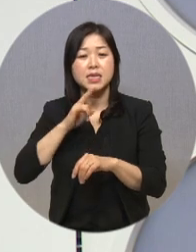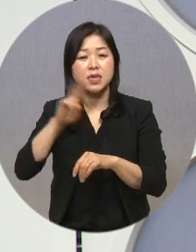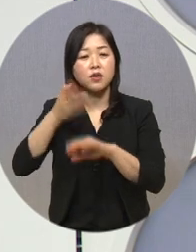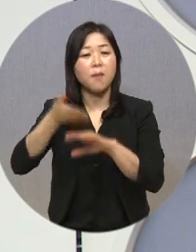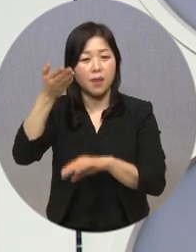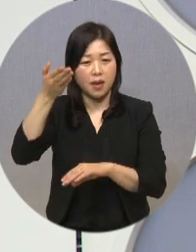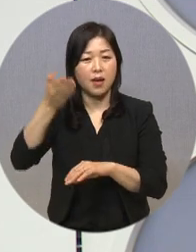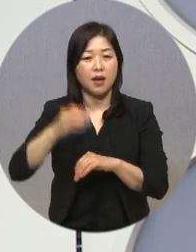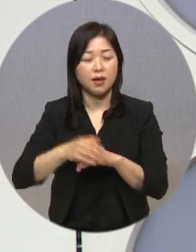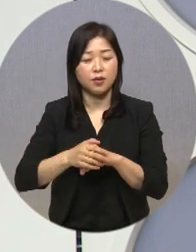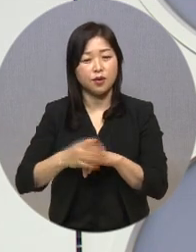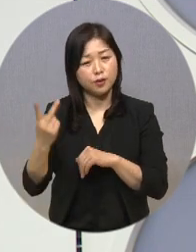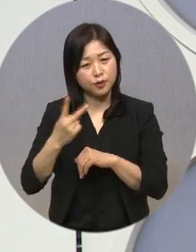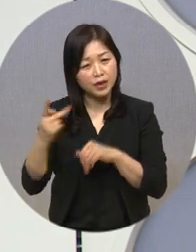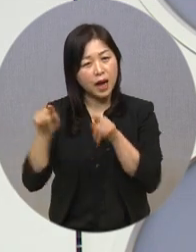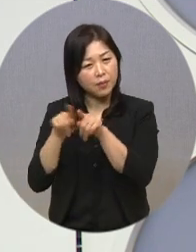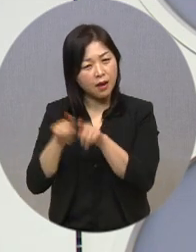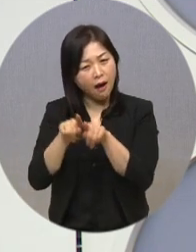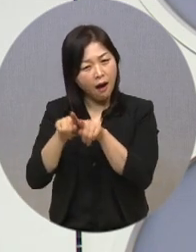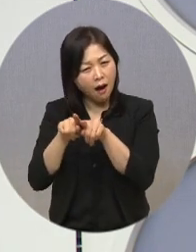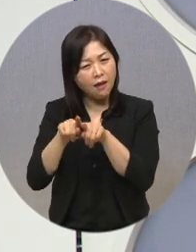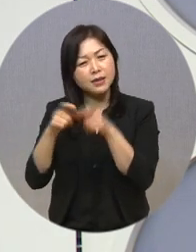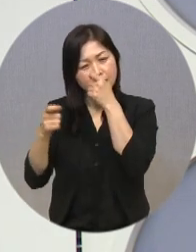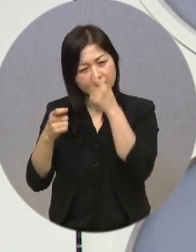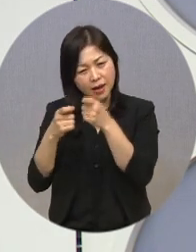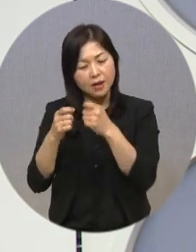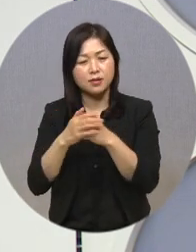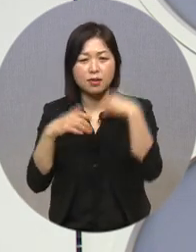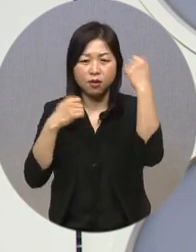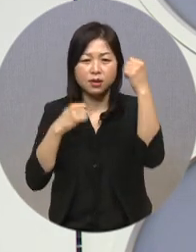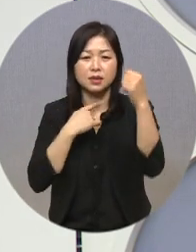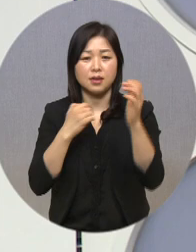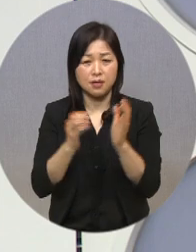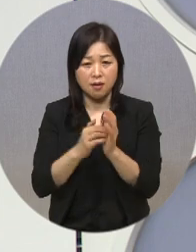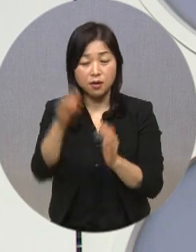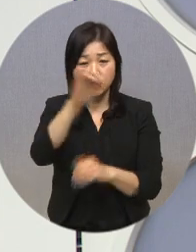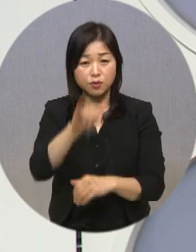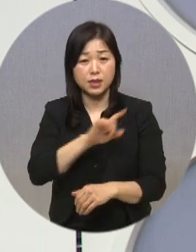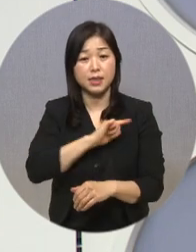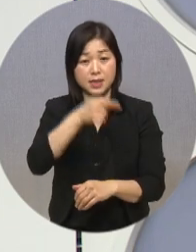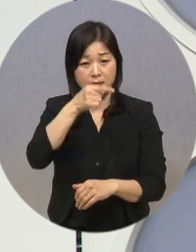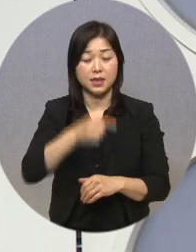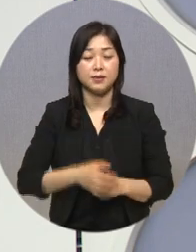자취를 하면서 친해졌죠. 연극을 했는데 전국에서 1등을 했습니다. 우리가.